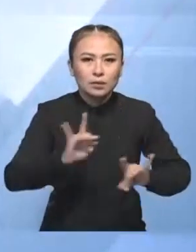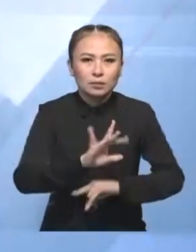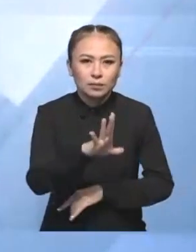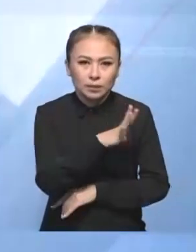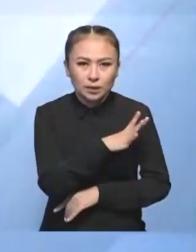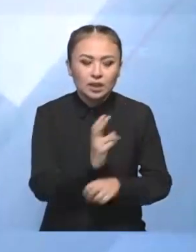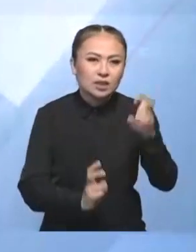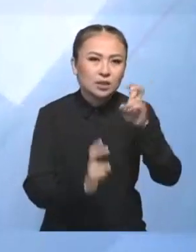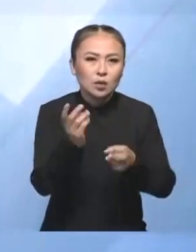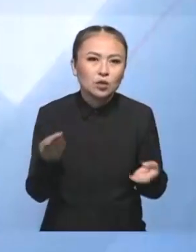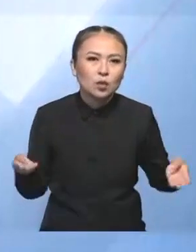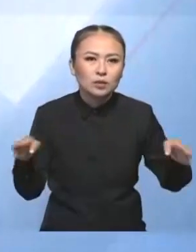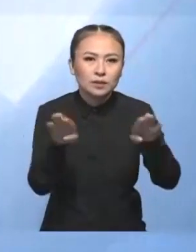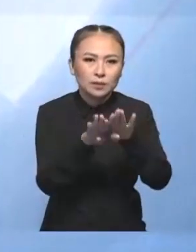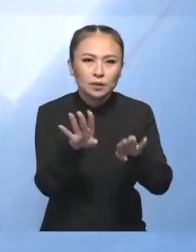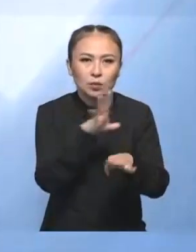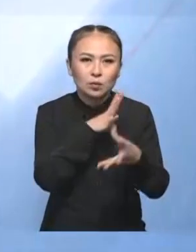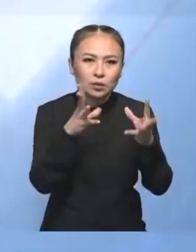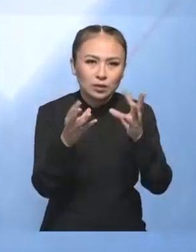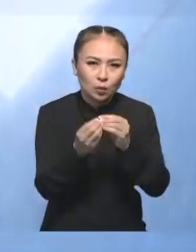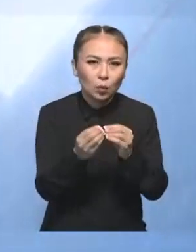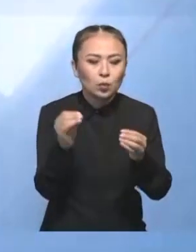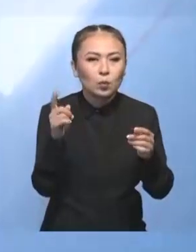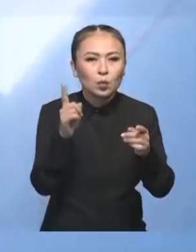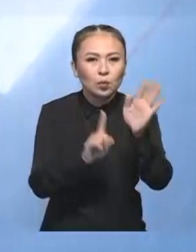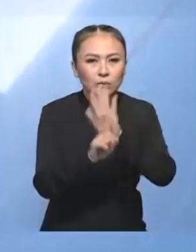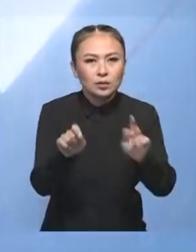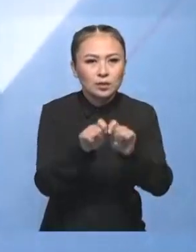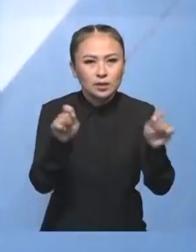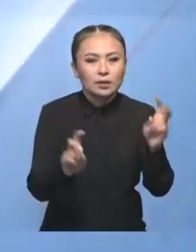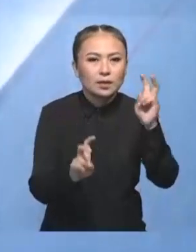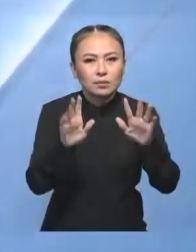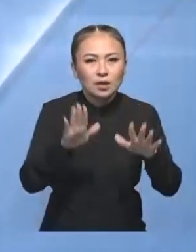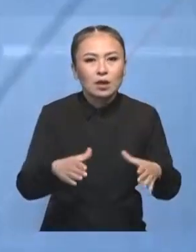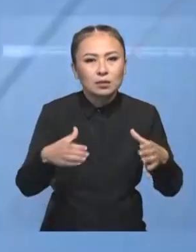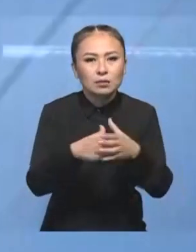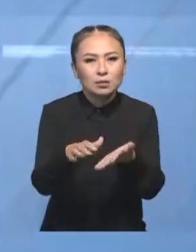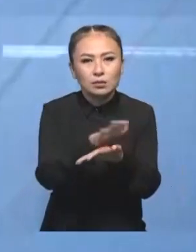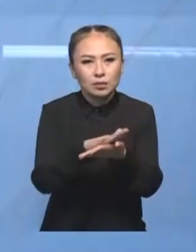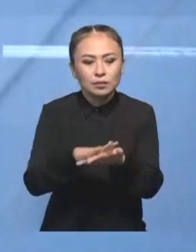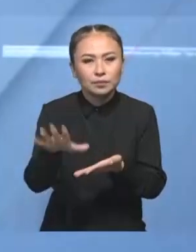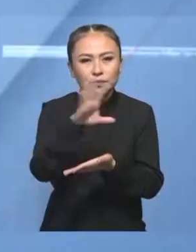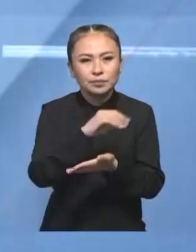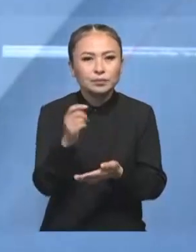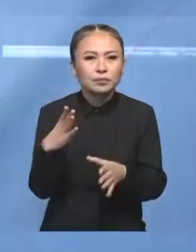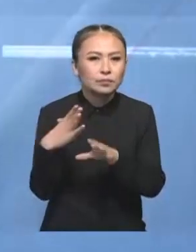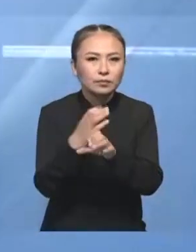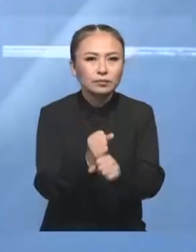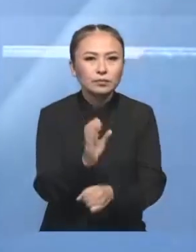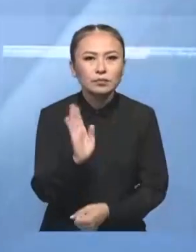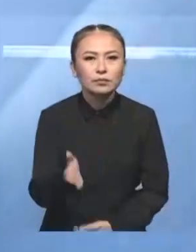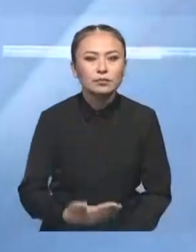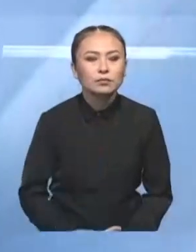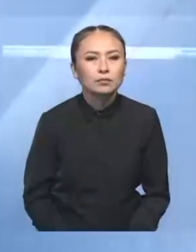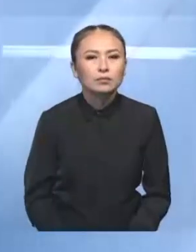дабыл қаққан еді. Енді зауыт жабық типтегі қондырғыларды іске қосу туралы зиянды заттардың атмосфераға таралуын барынша